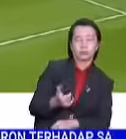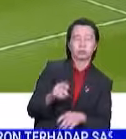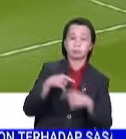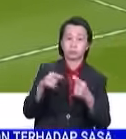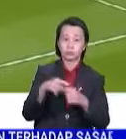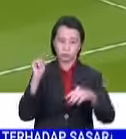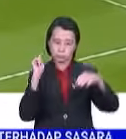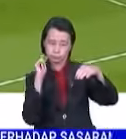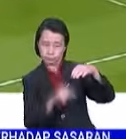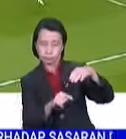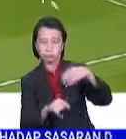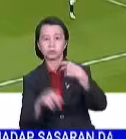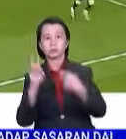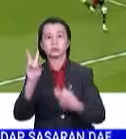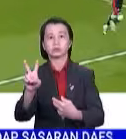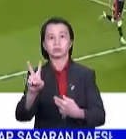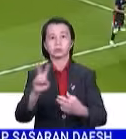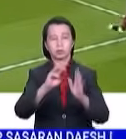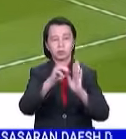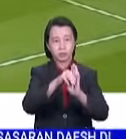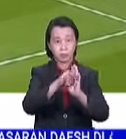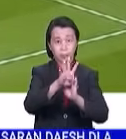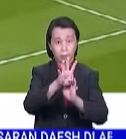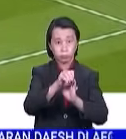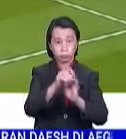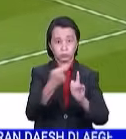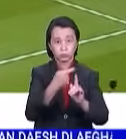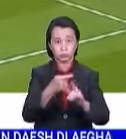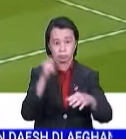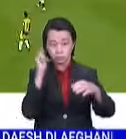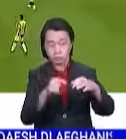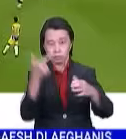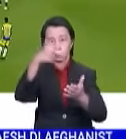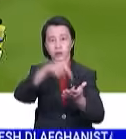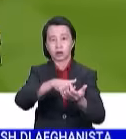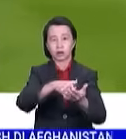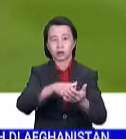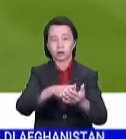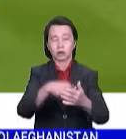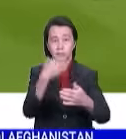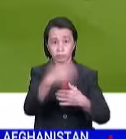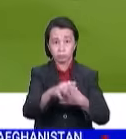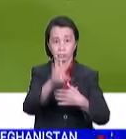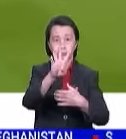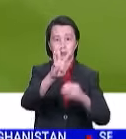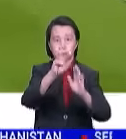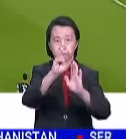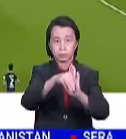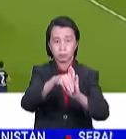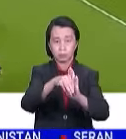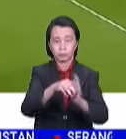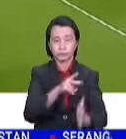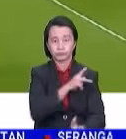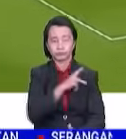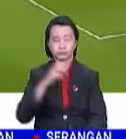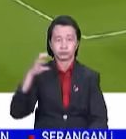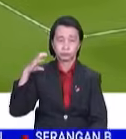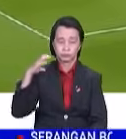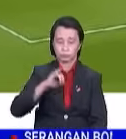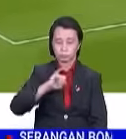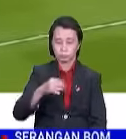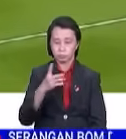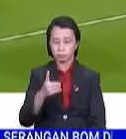apabila menjaringkan gol kedua pada menit ke-40 sebelumnya Mbak satu lagi gold selang empat menit kemudian ketua jurulatih